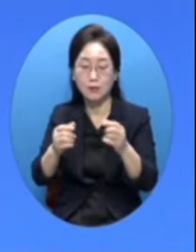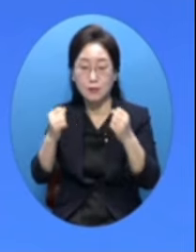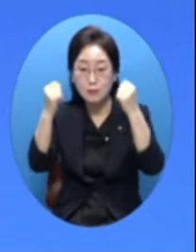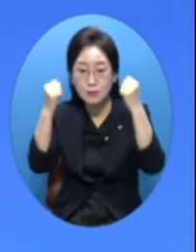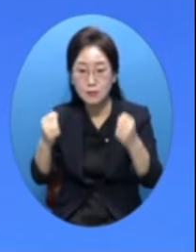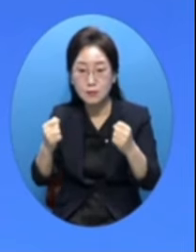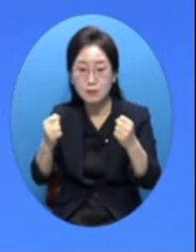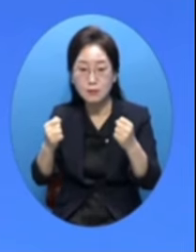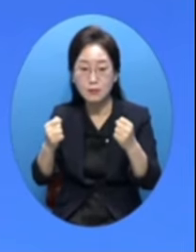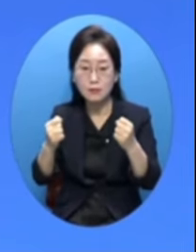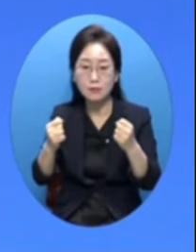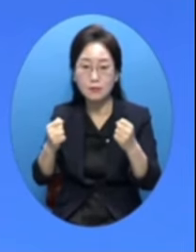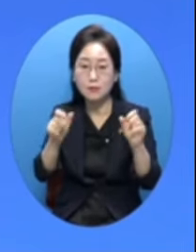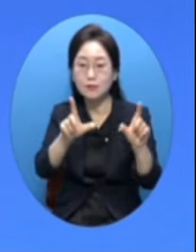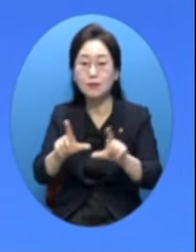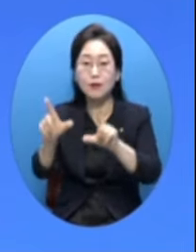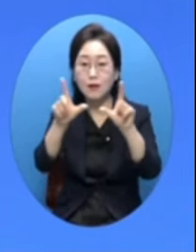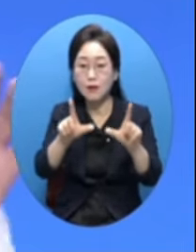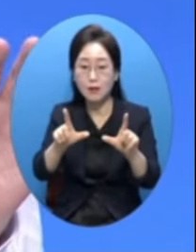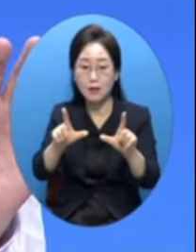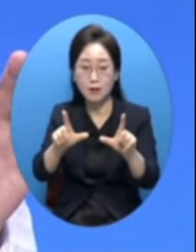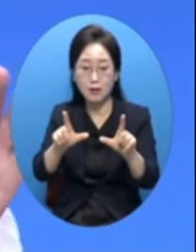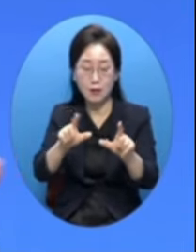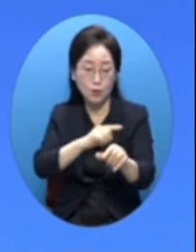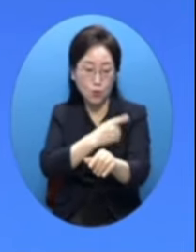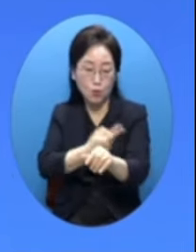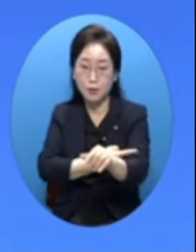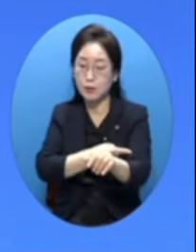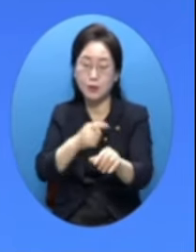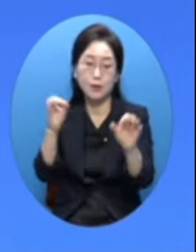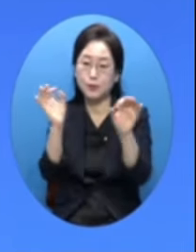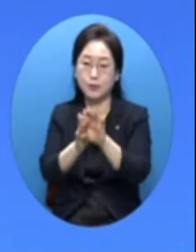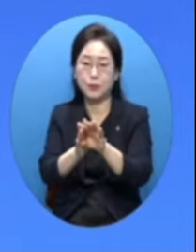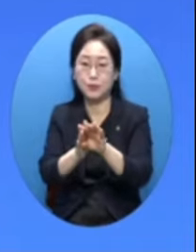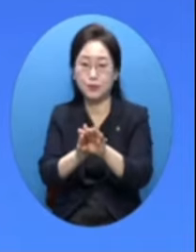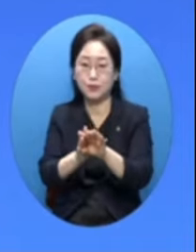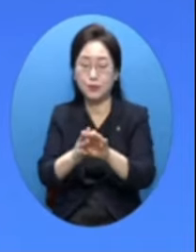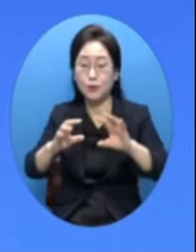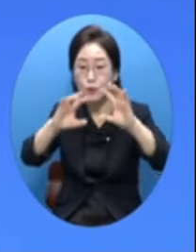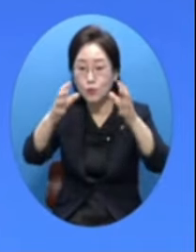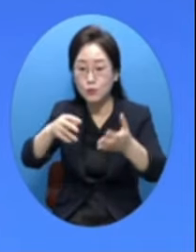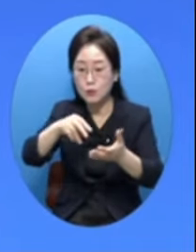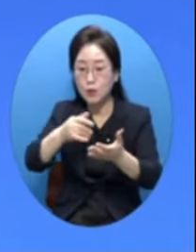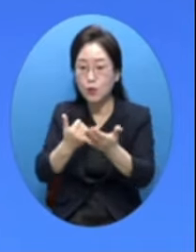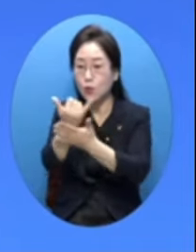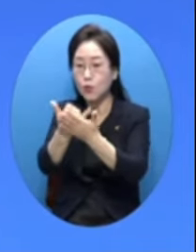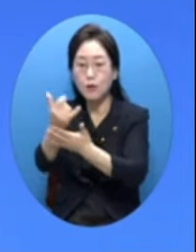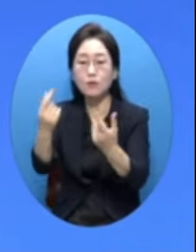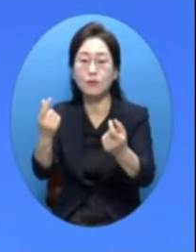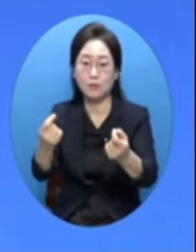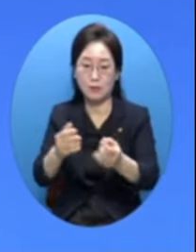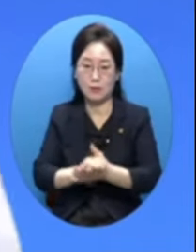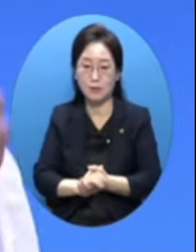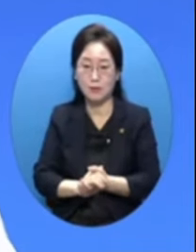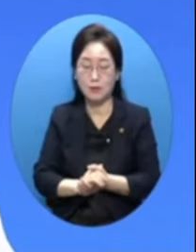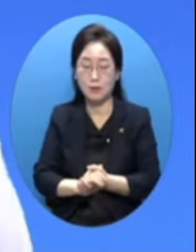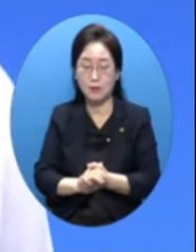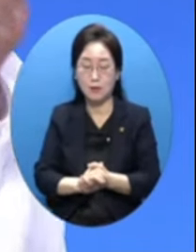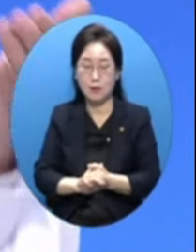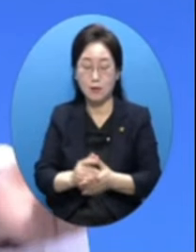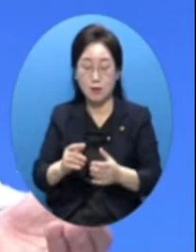조바하게 지낼 수 있는 신분이 사라지게 된 것입니다. 국제역과 같은 신세가 되어버렸습니다. 영주권